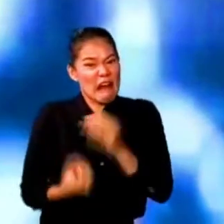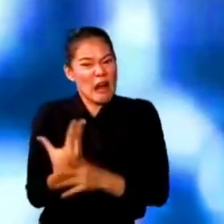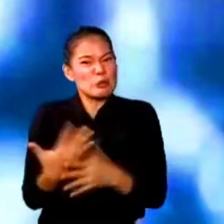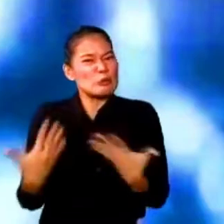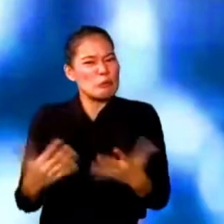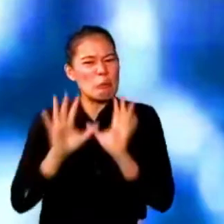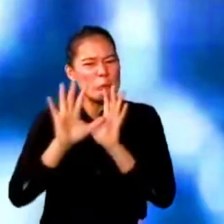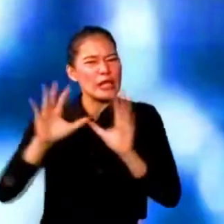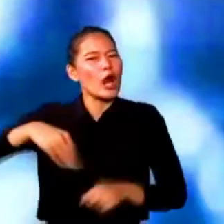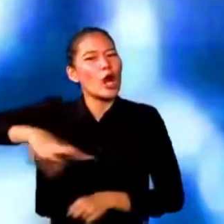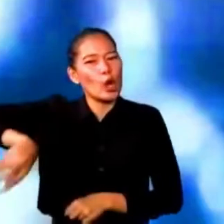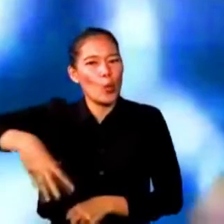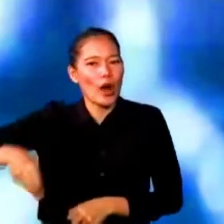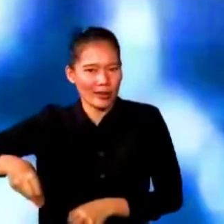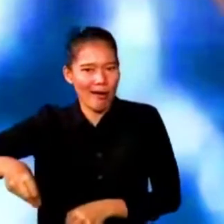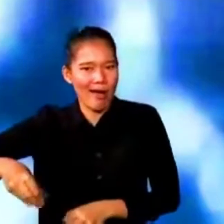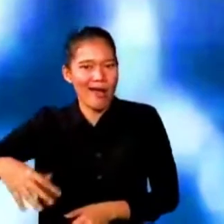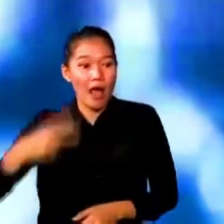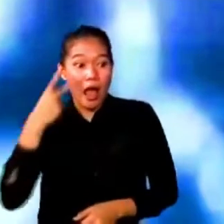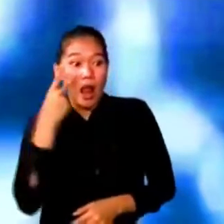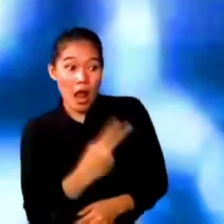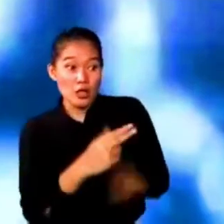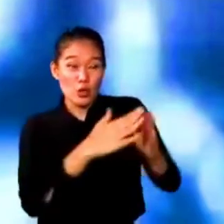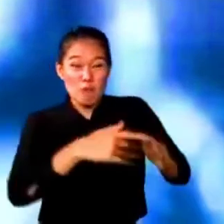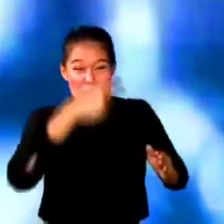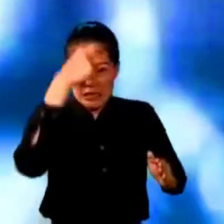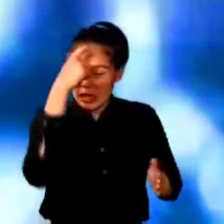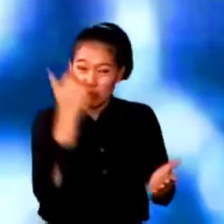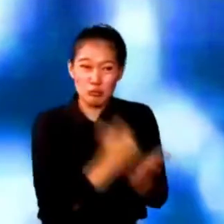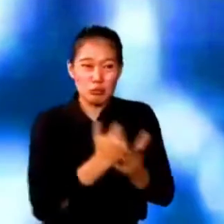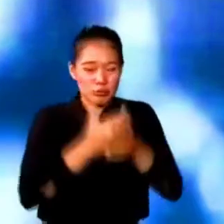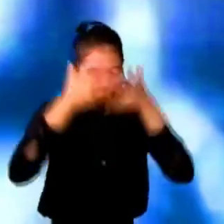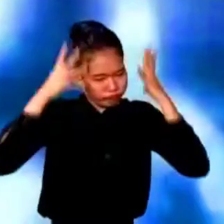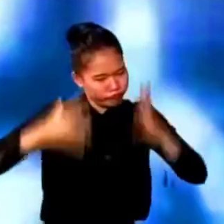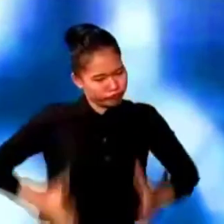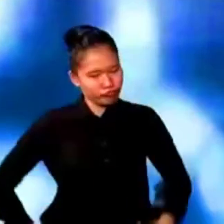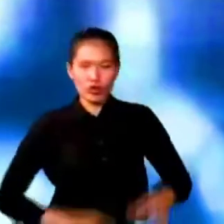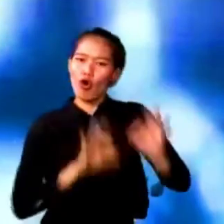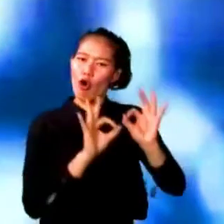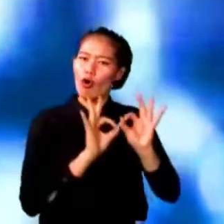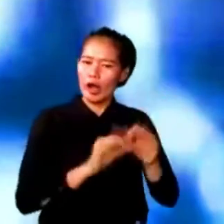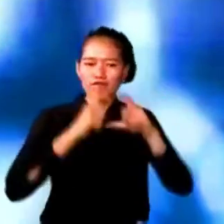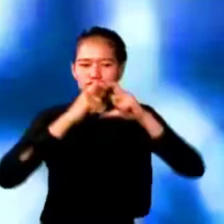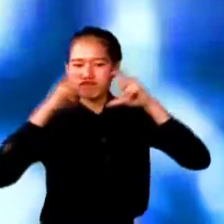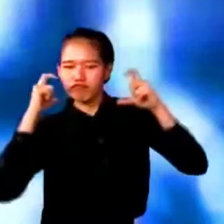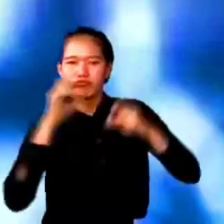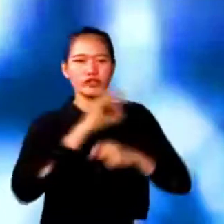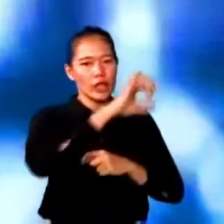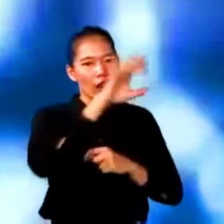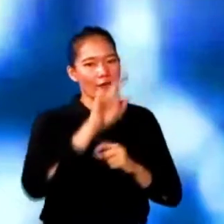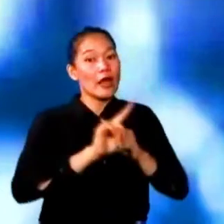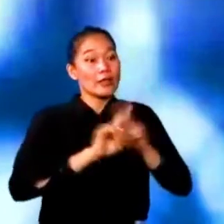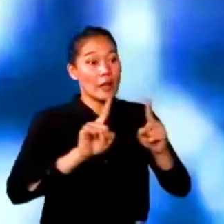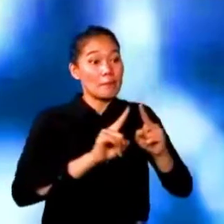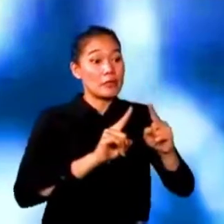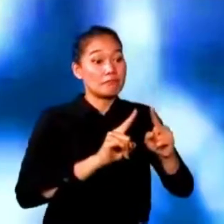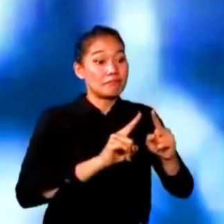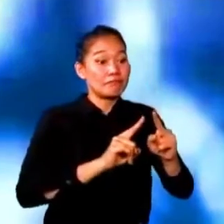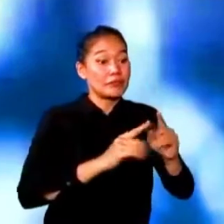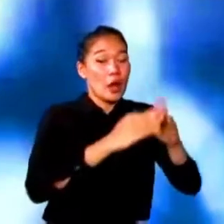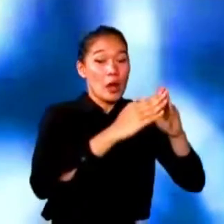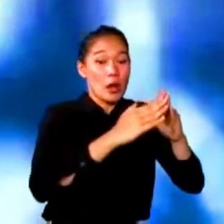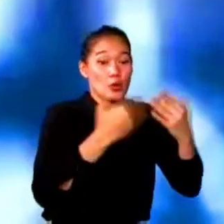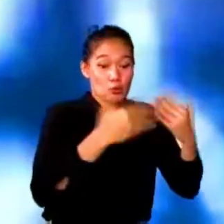rumah sendiri mungkin di rumah sakit kita sudah betul-betul pakai APBD lengkap atau yang lainnya ya tetapi pas di